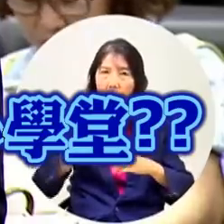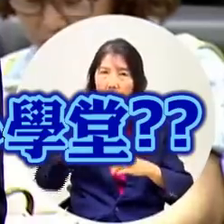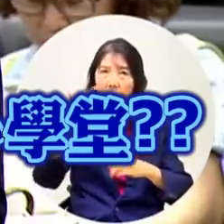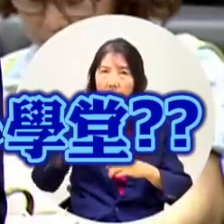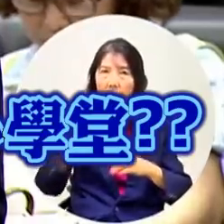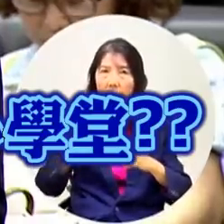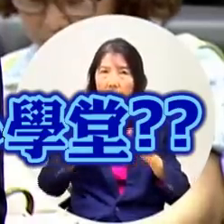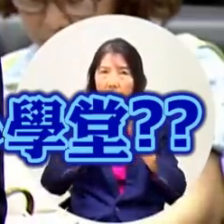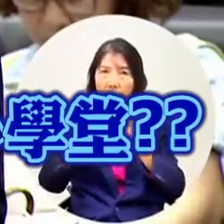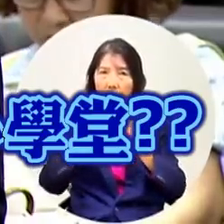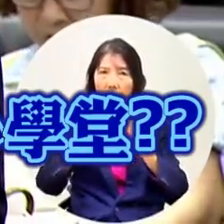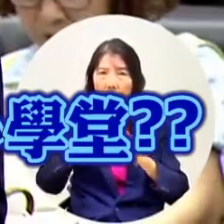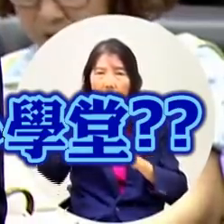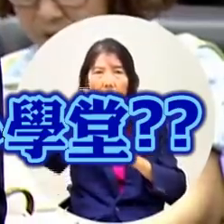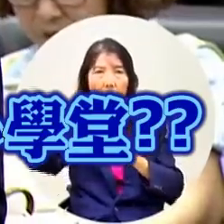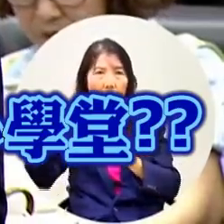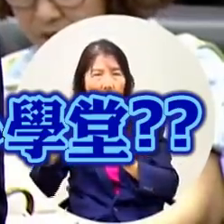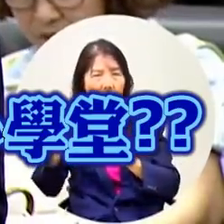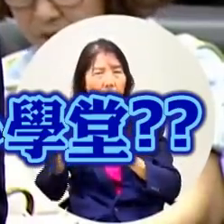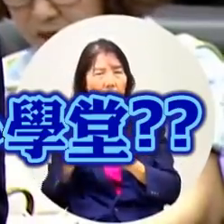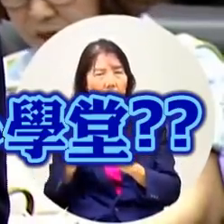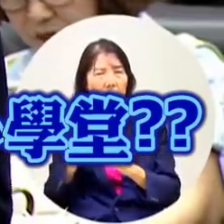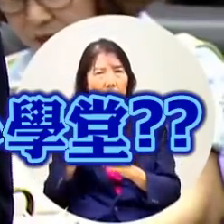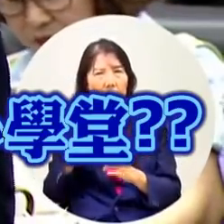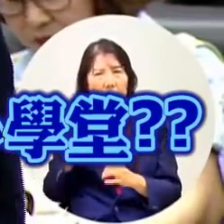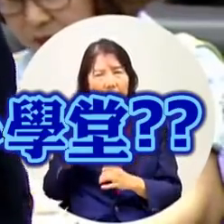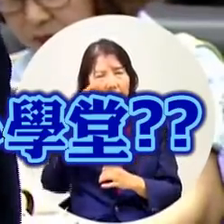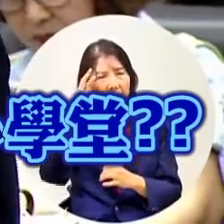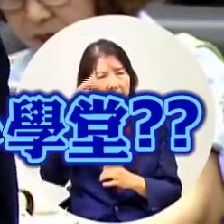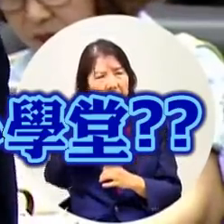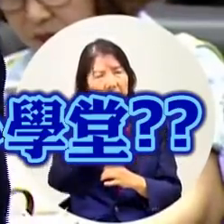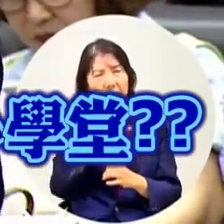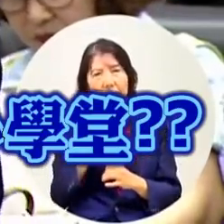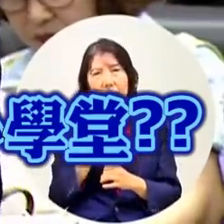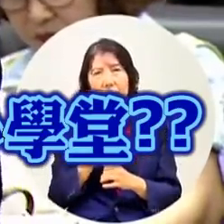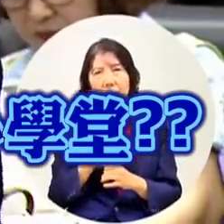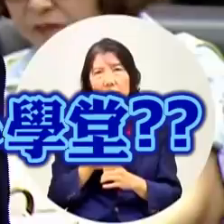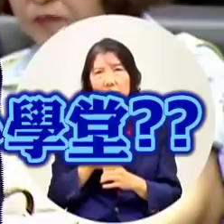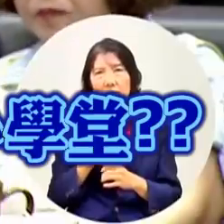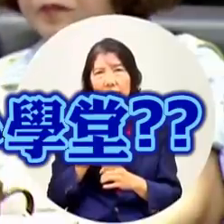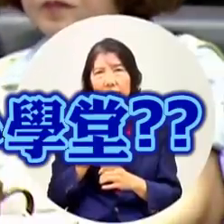社会观感这都没有违法可是社会观感会有自由。